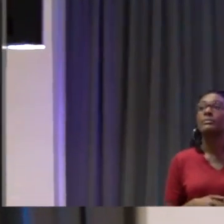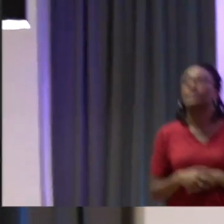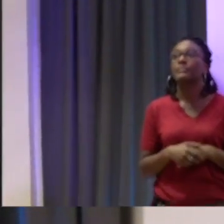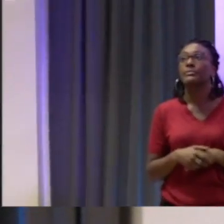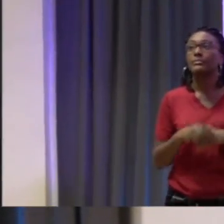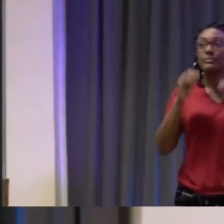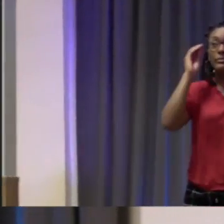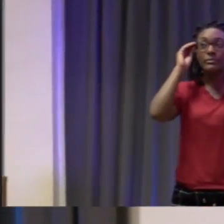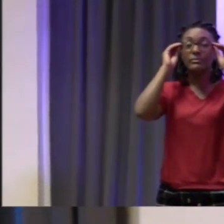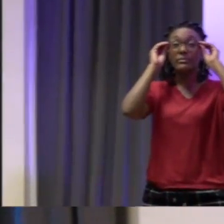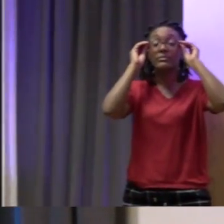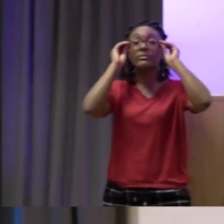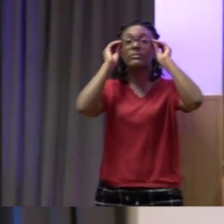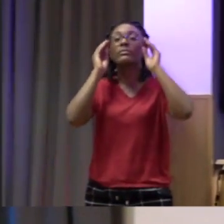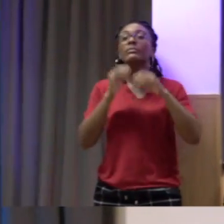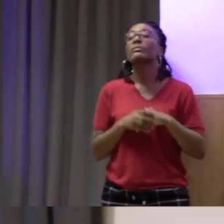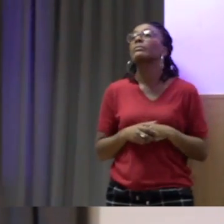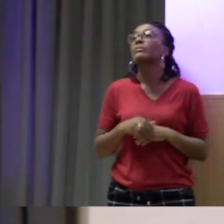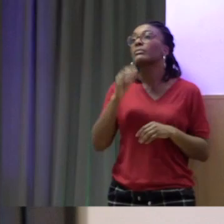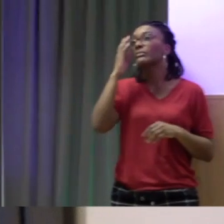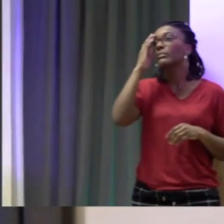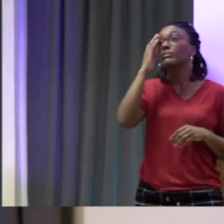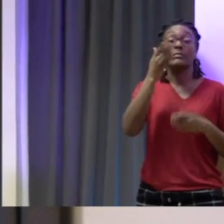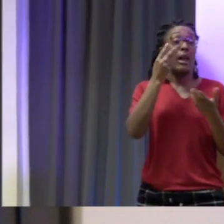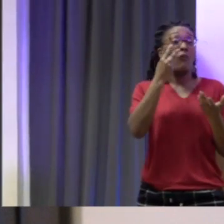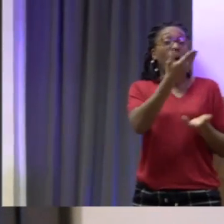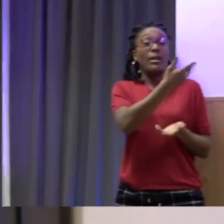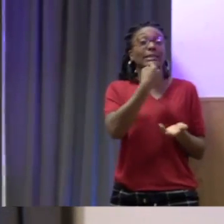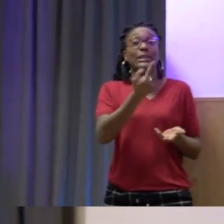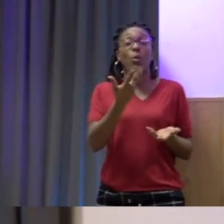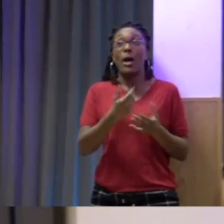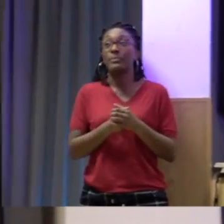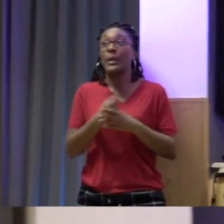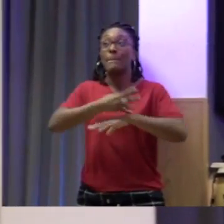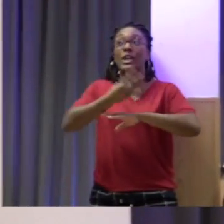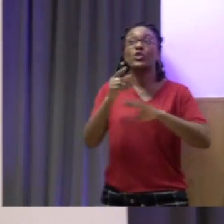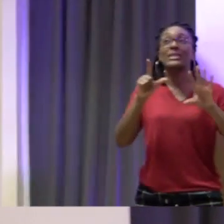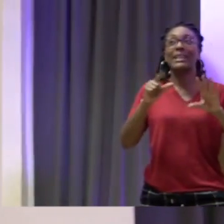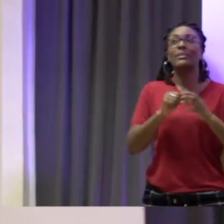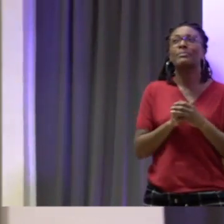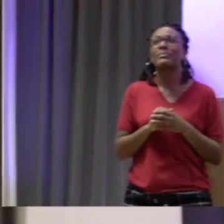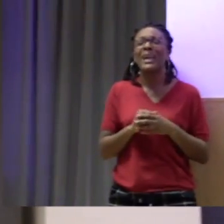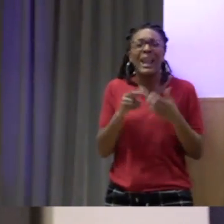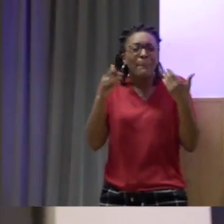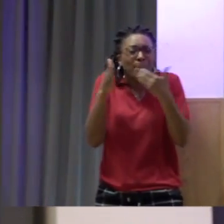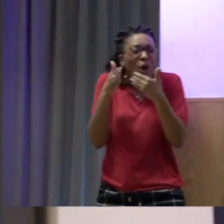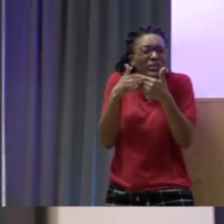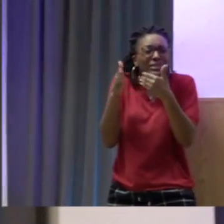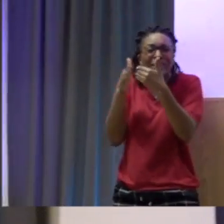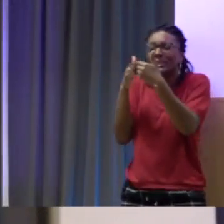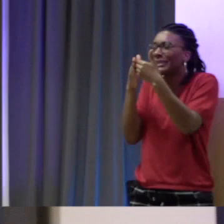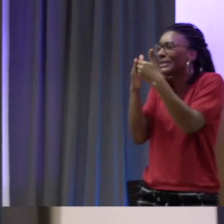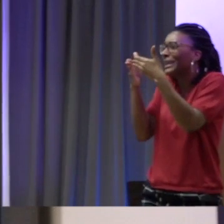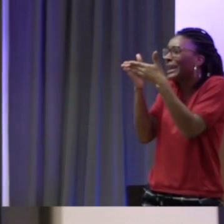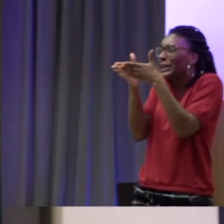Matthieu 7, voilà. Il est dit ici, « Entrez par la porte étroite, car